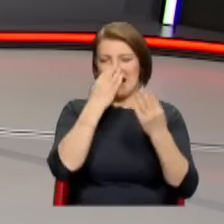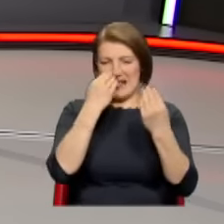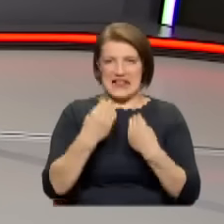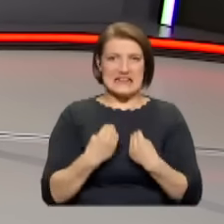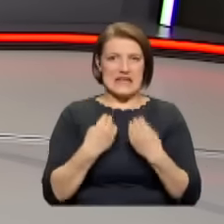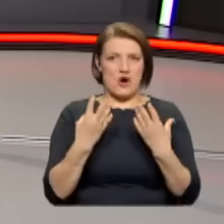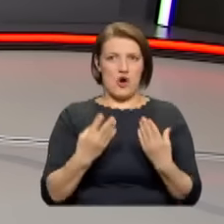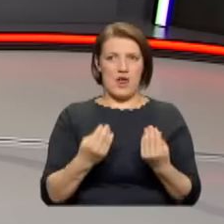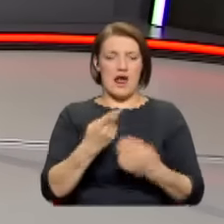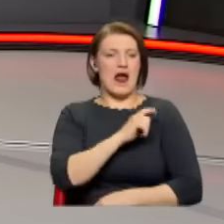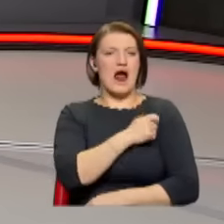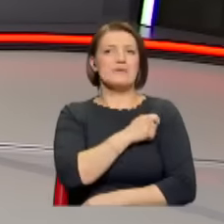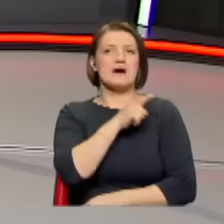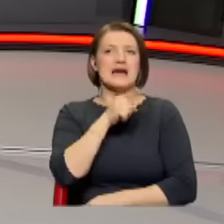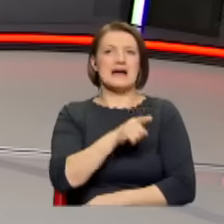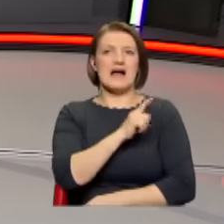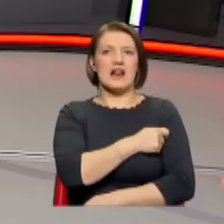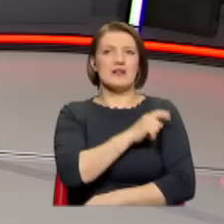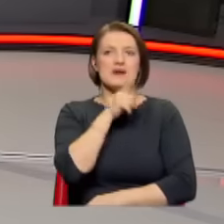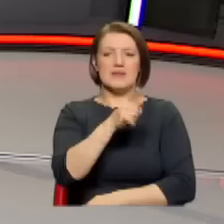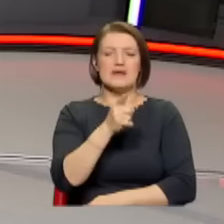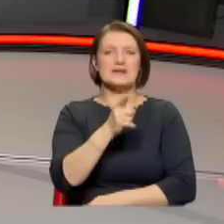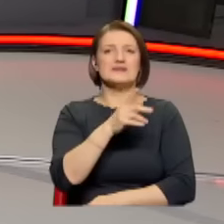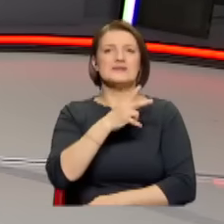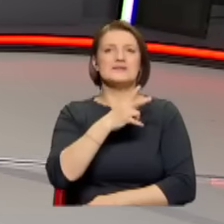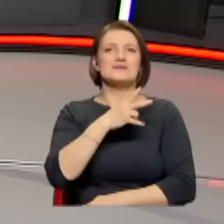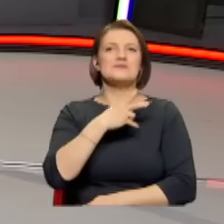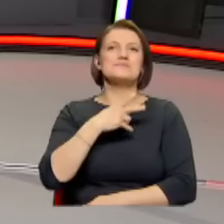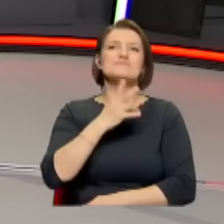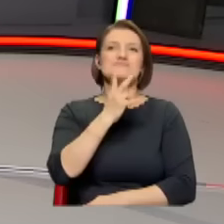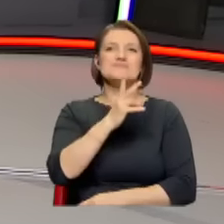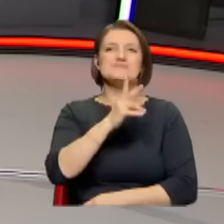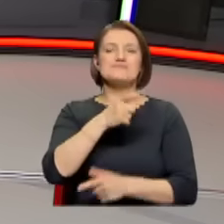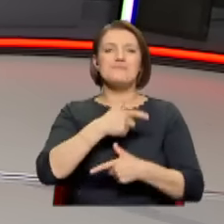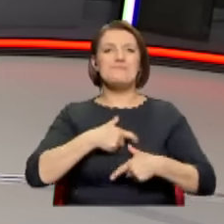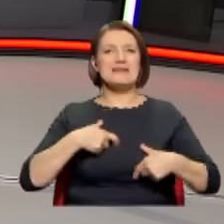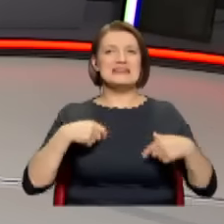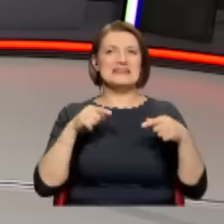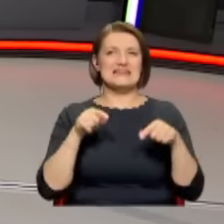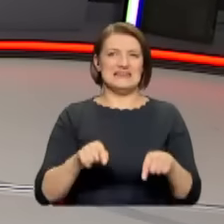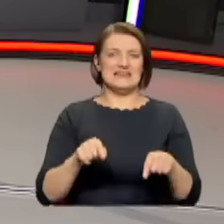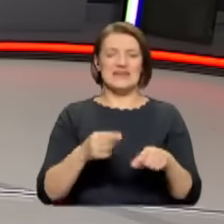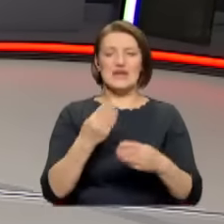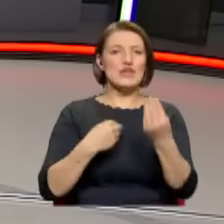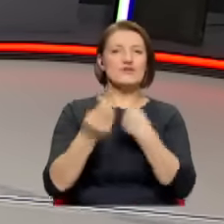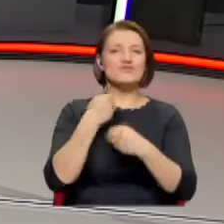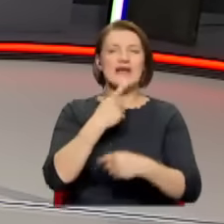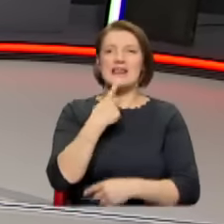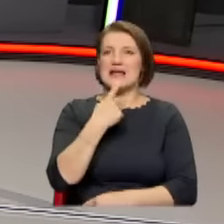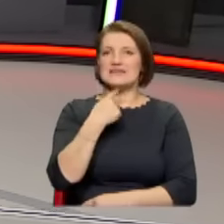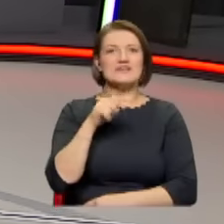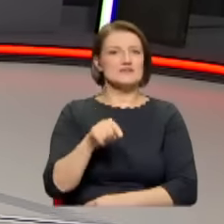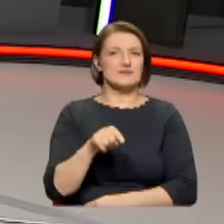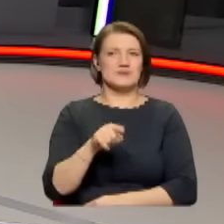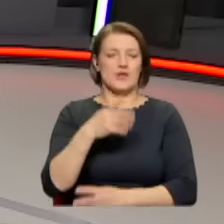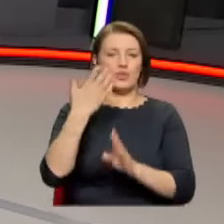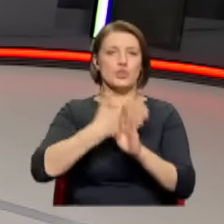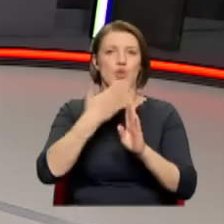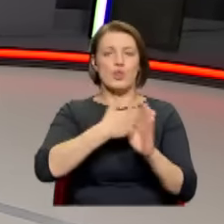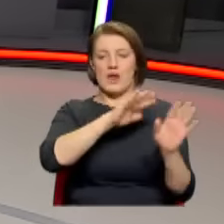olarak Almanya'dan Almanya'nın yerel ve milli yiyeceği lezzeti